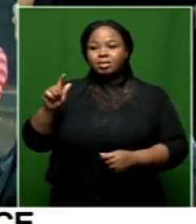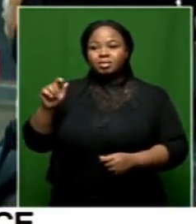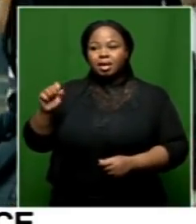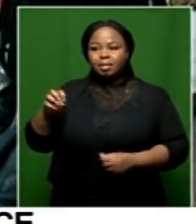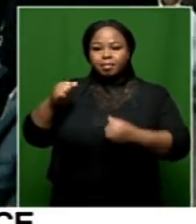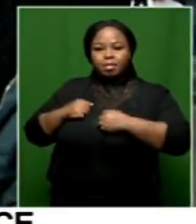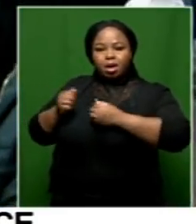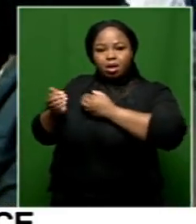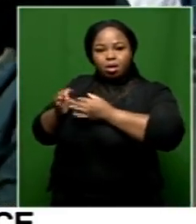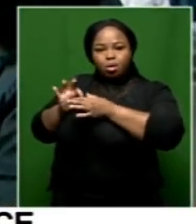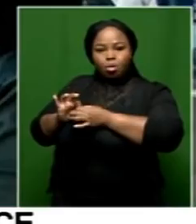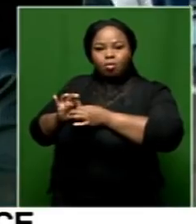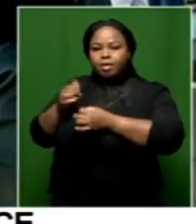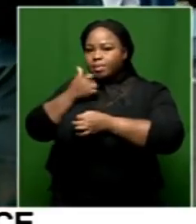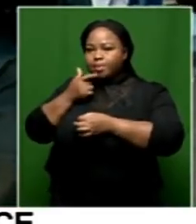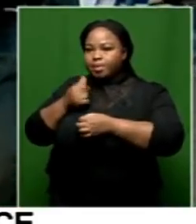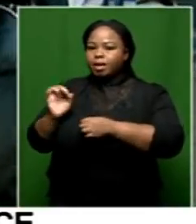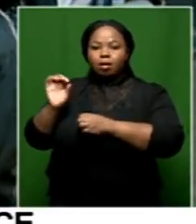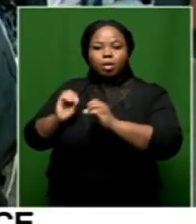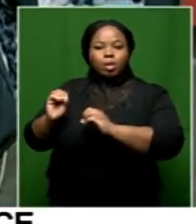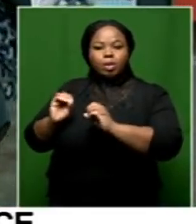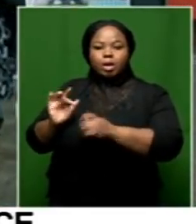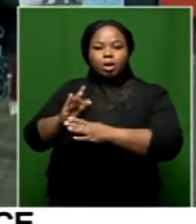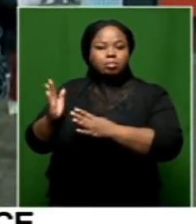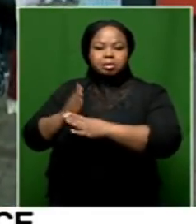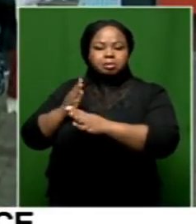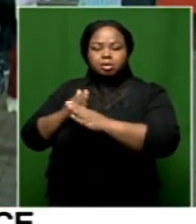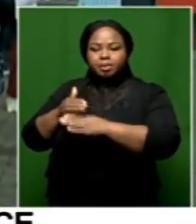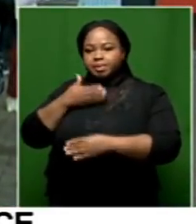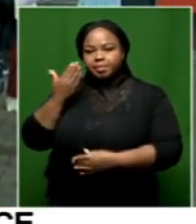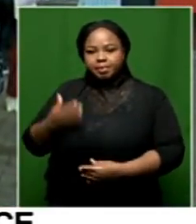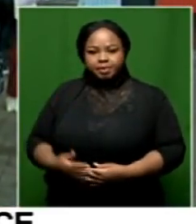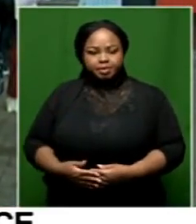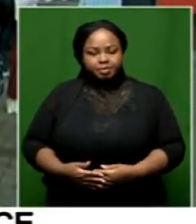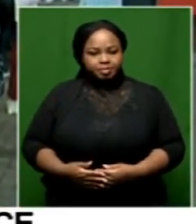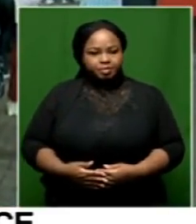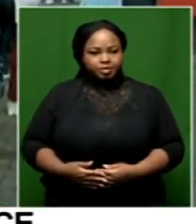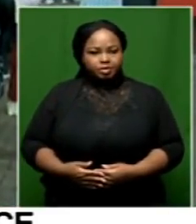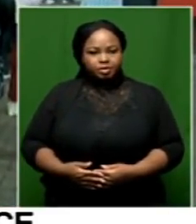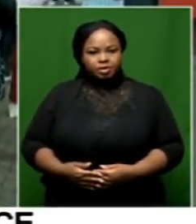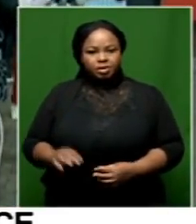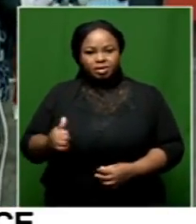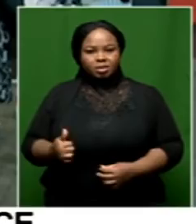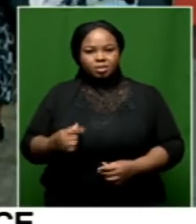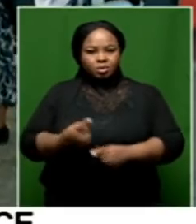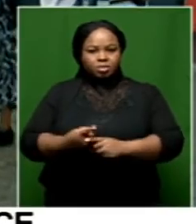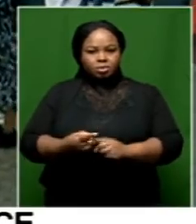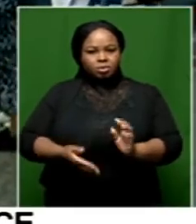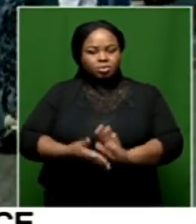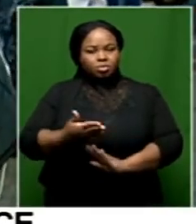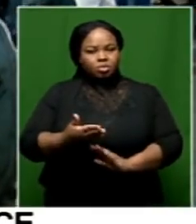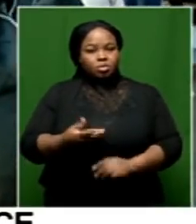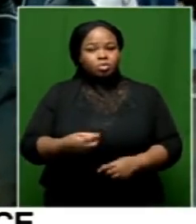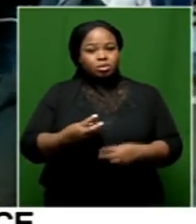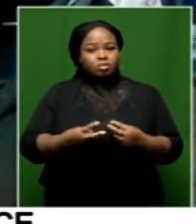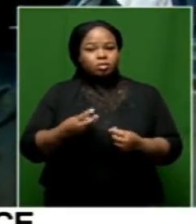di sebetse. Ke ka o kitleng mo. Ho tswa mona o ya ka Ntate o tla ba o se ya marekelong.